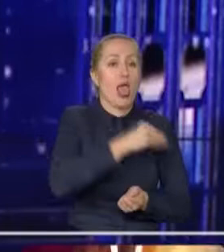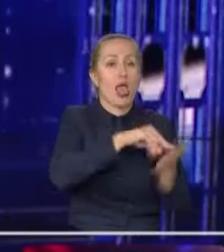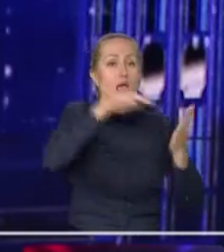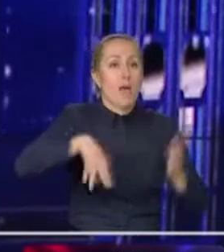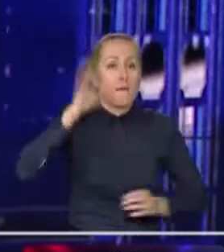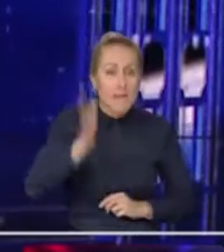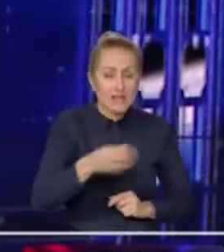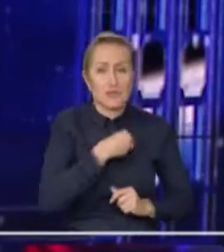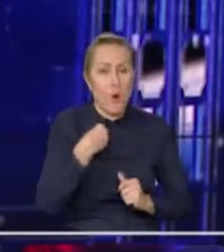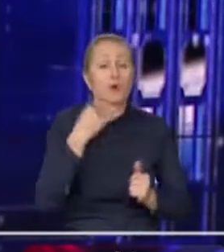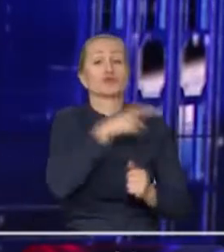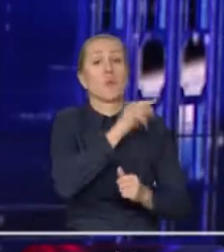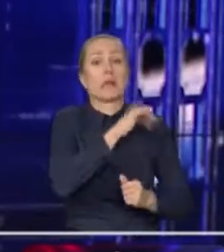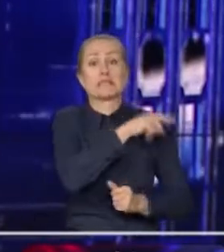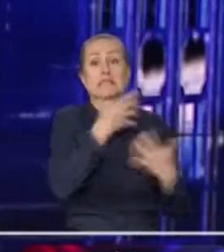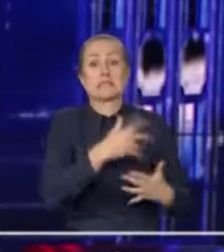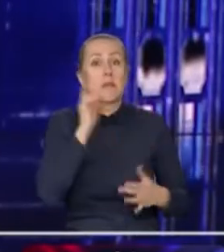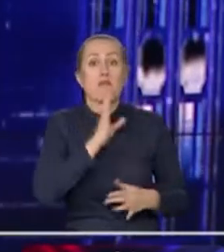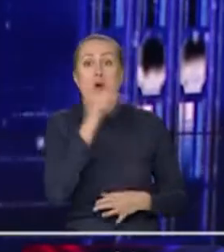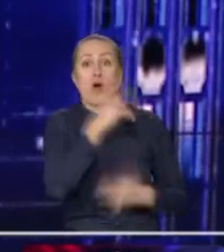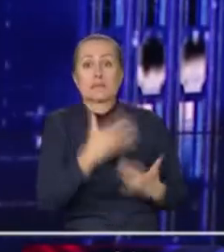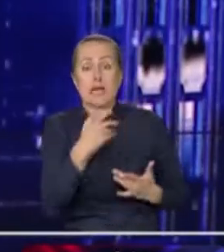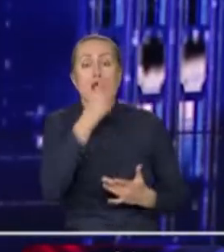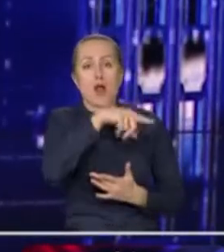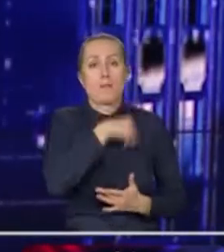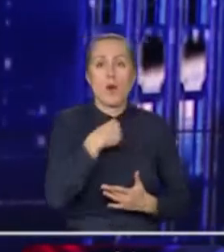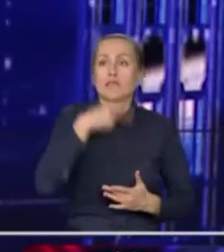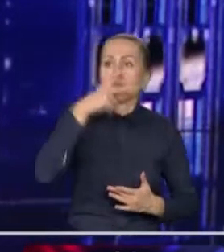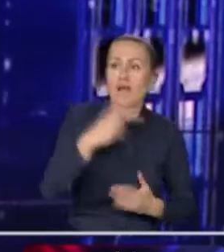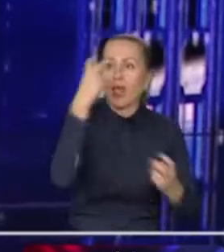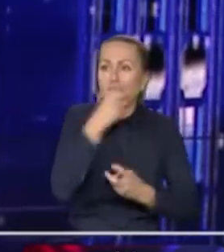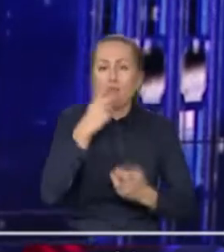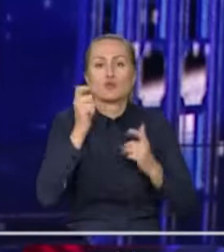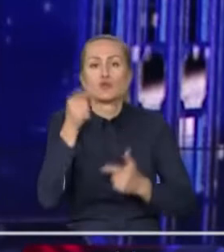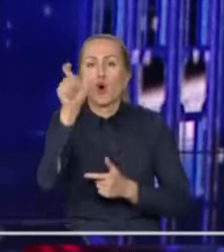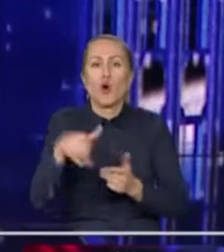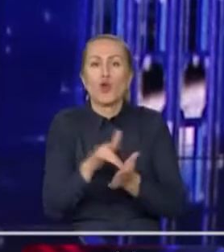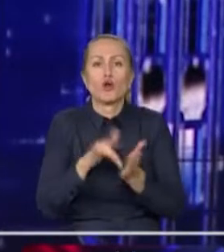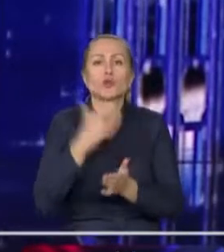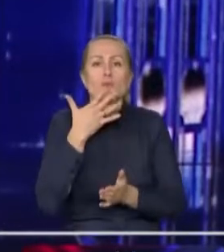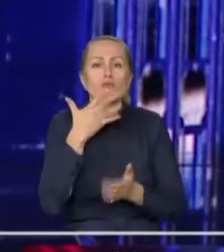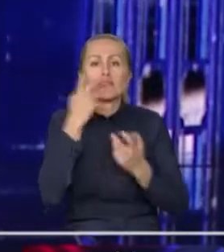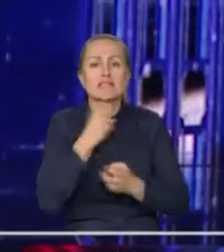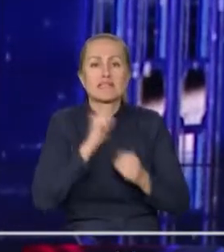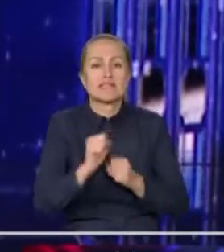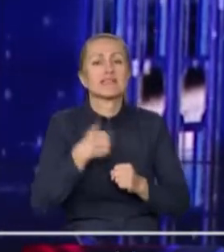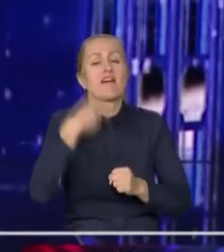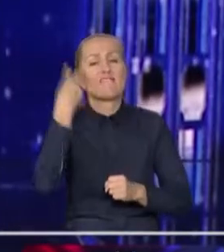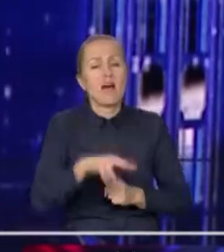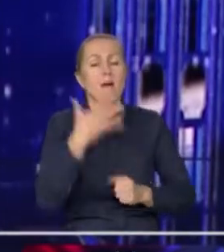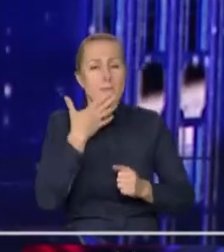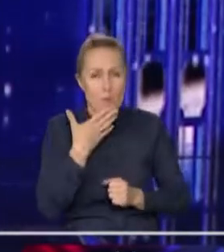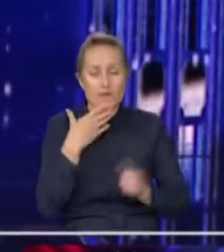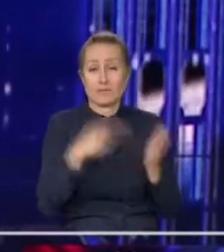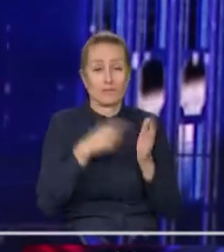że rzekomo PiS chce, no to wtedy rzeczywiście jakkolwiek się Polacy będą interesować tym, co Donald Tusk ma do powiedzenia. Więc powtarzam jeszcze raz, to jest